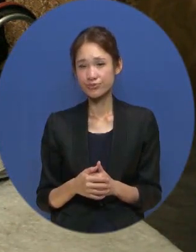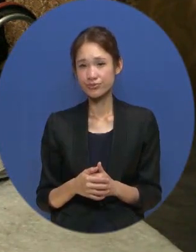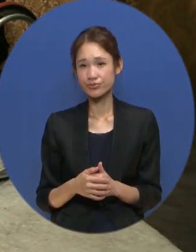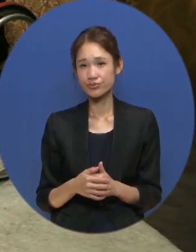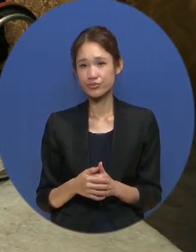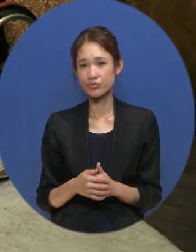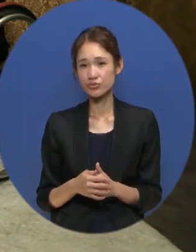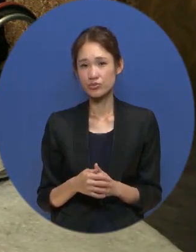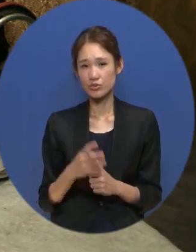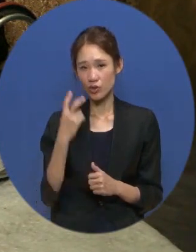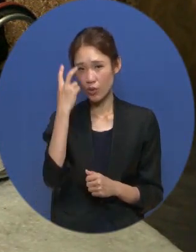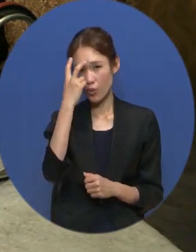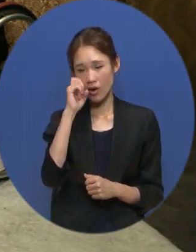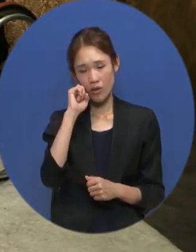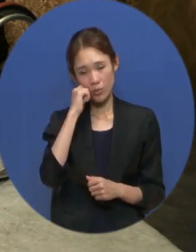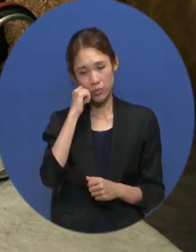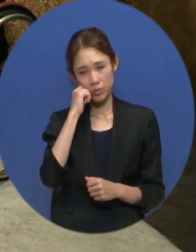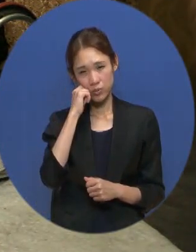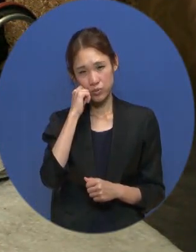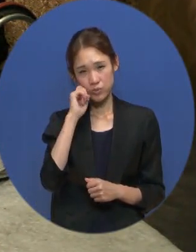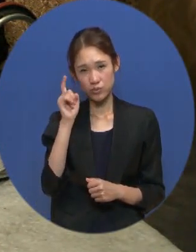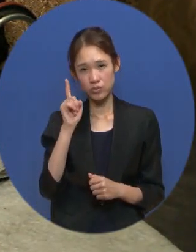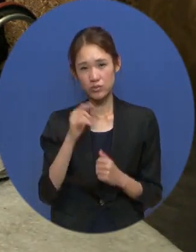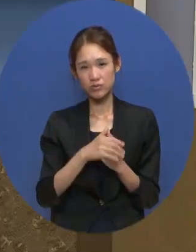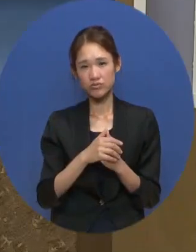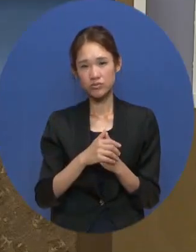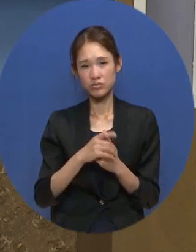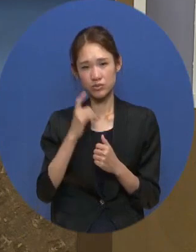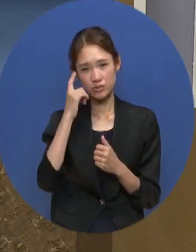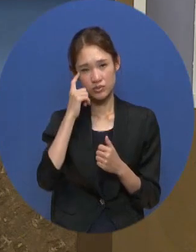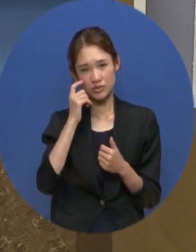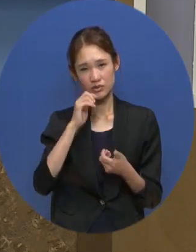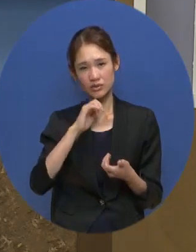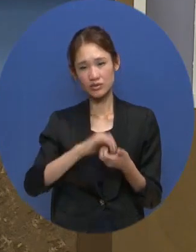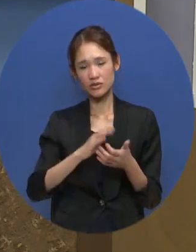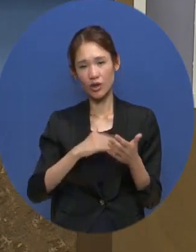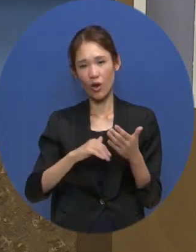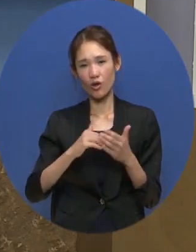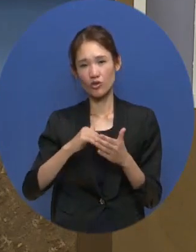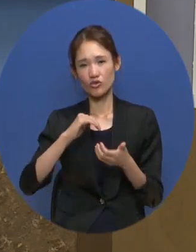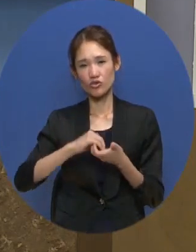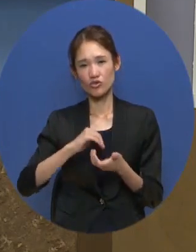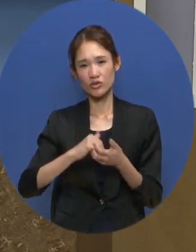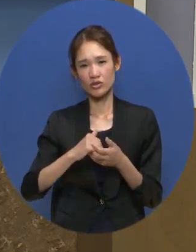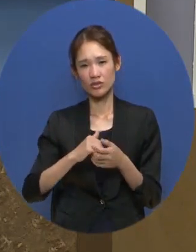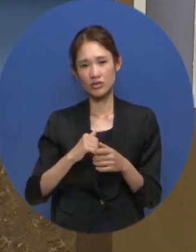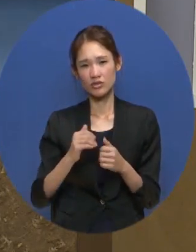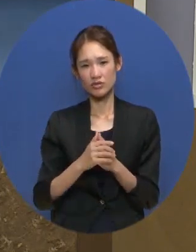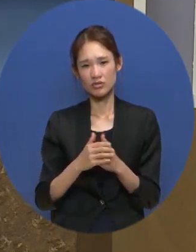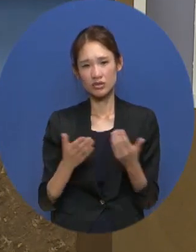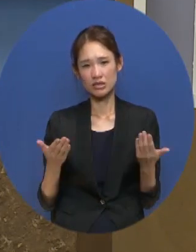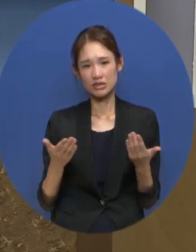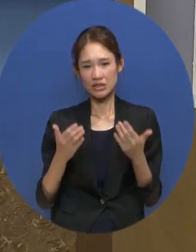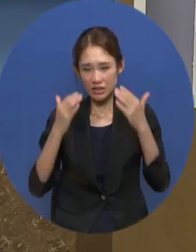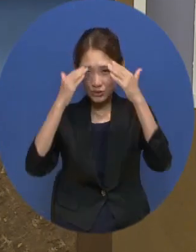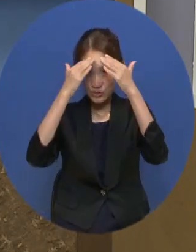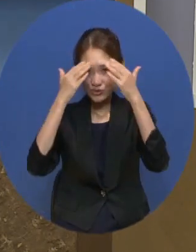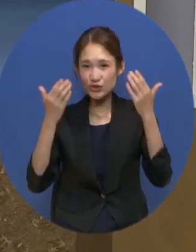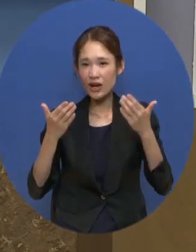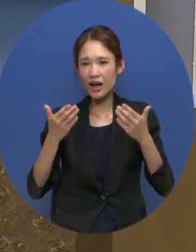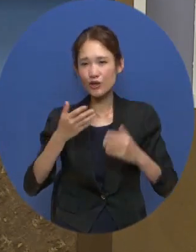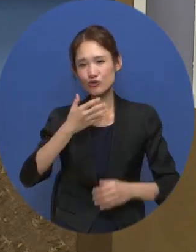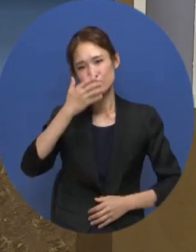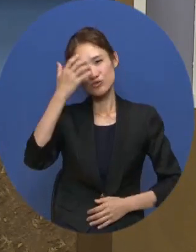관리하는데 어려움이 네, 왜냐면 이제 네. 이런 정규직이라든지 9 to 6 출퇴근을 하는 직장인한테는 재택근무가